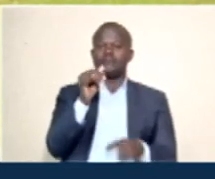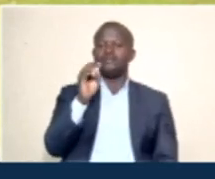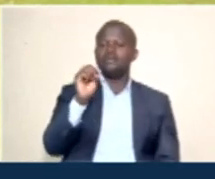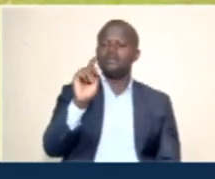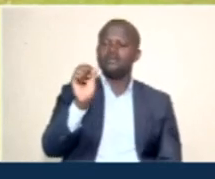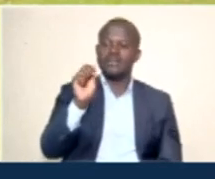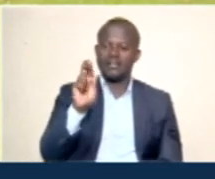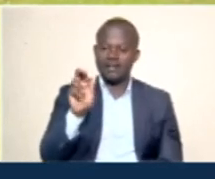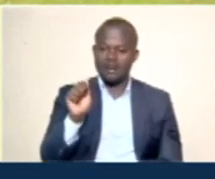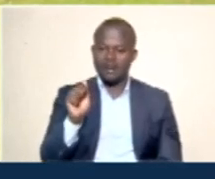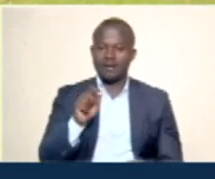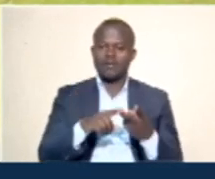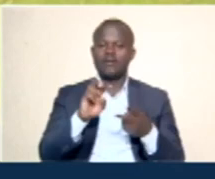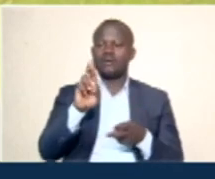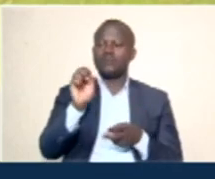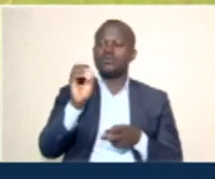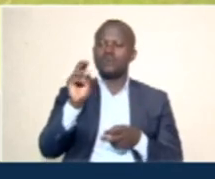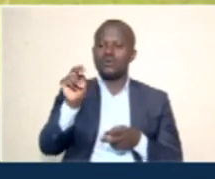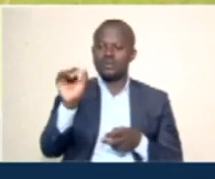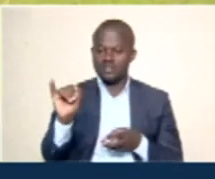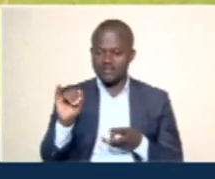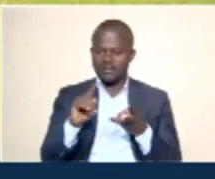imikara, urutoni